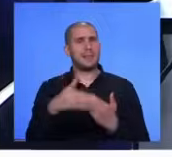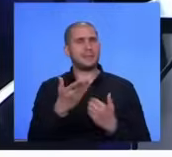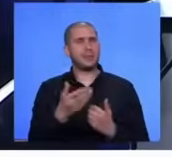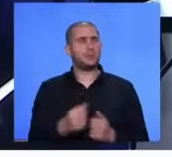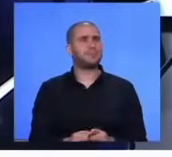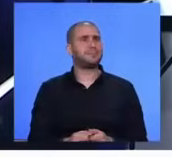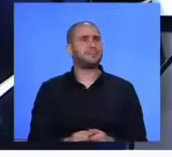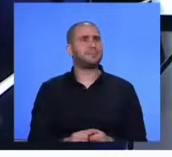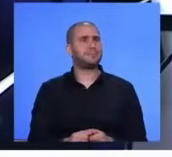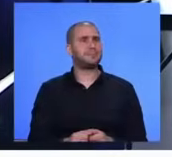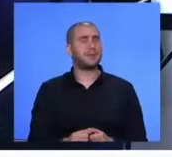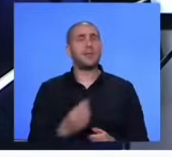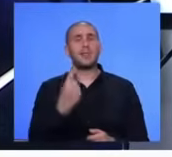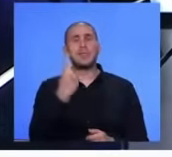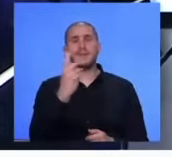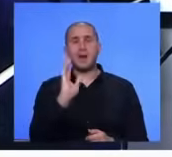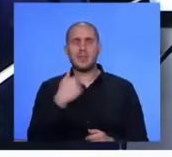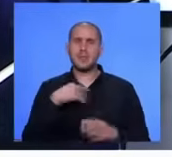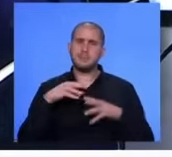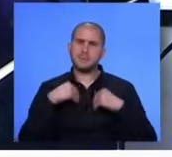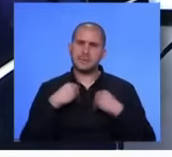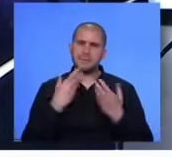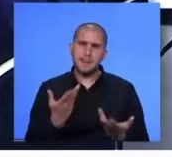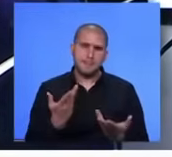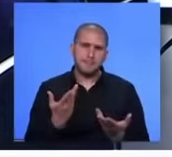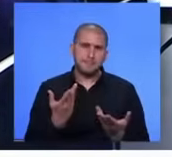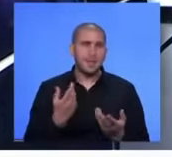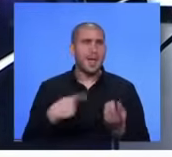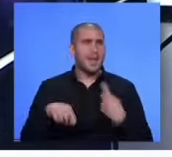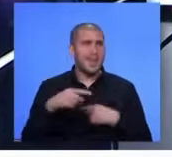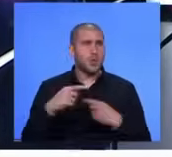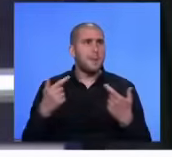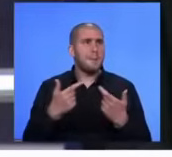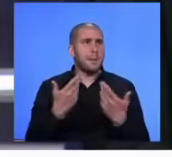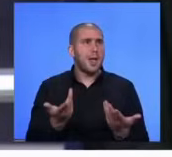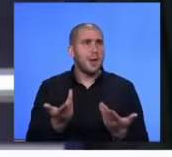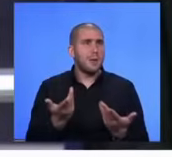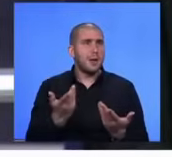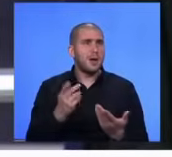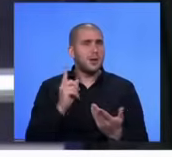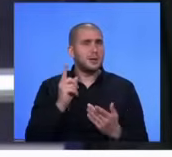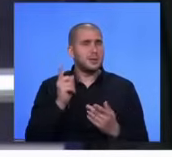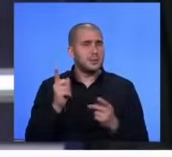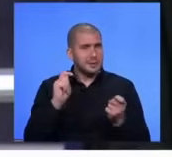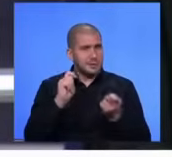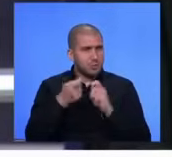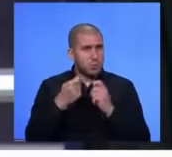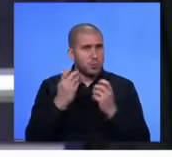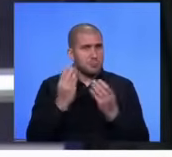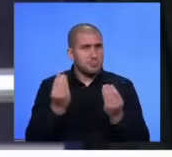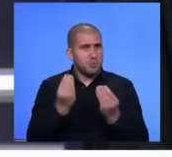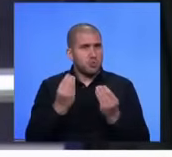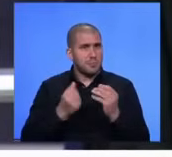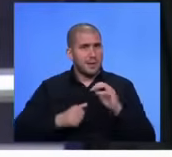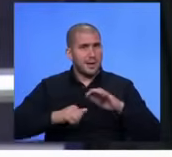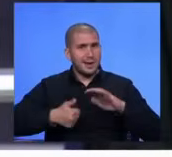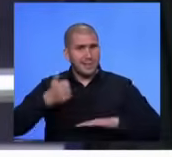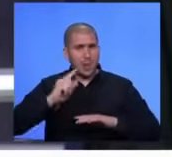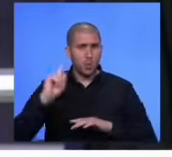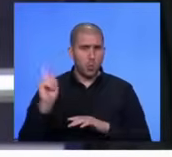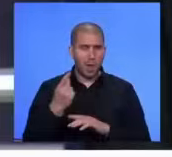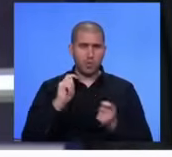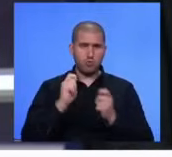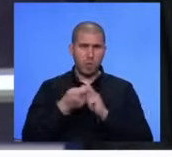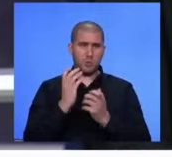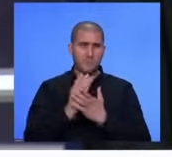שניות. דבר אחד, אני מסכימה איתך, כאילו, אנחנו במלחמה, אז לפחות תשנו קצת משהו מההתנהלות שלהם. כולנו השתננו,